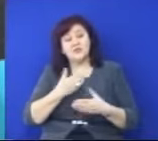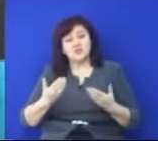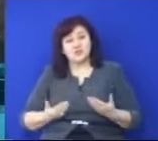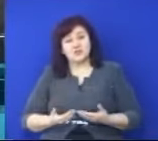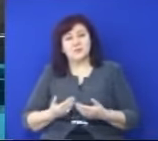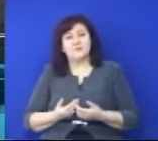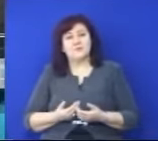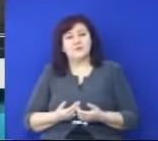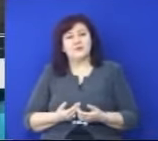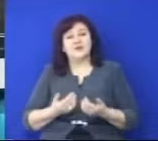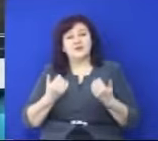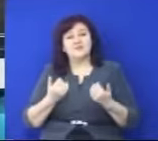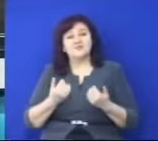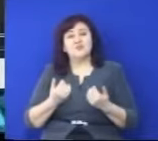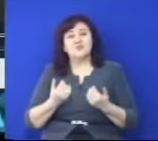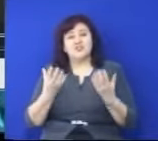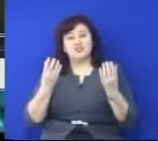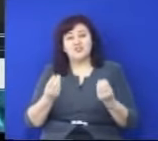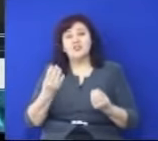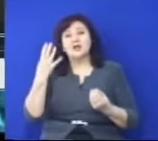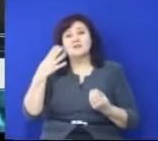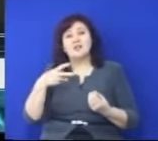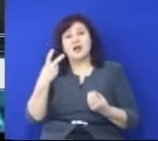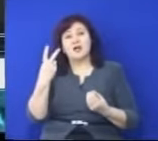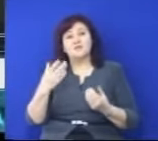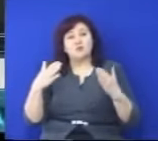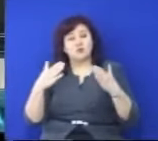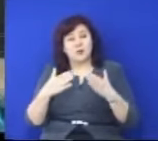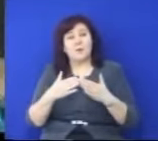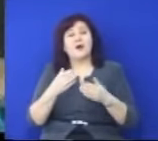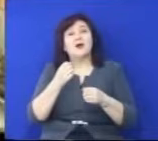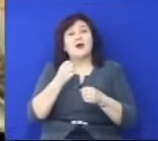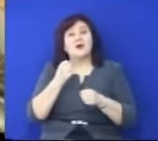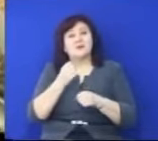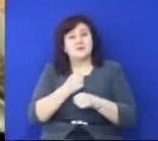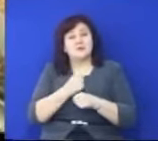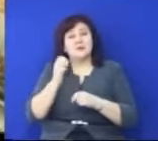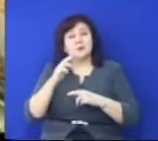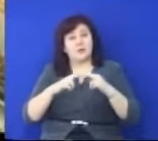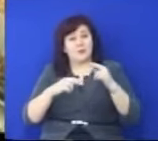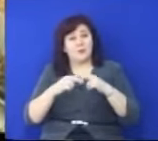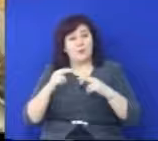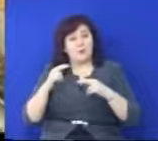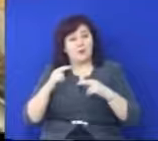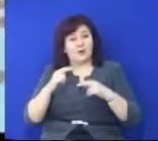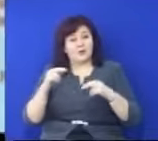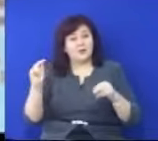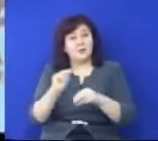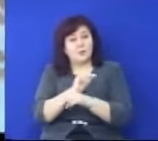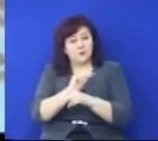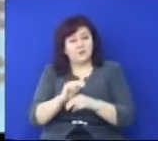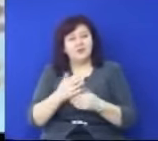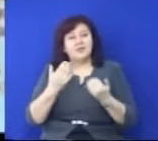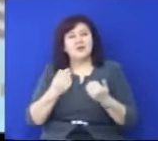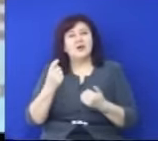Бүгінгі 42-ге жөндеу жұмыстары басталды, бір ай көлемінде аяқталу жоспарланған. Аягөздегі төтенше жағдайдан жалпы саны